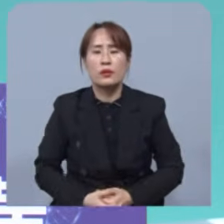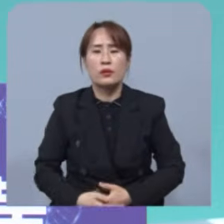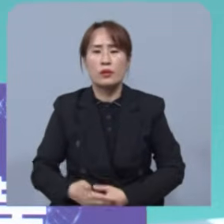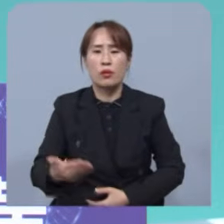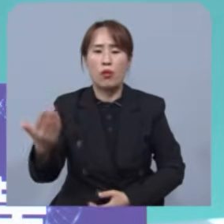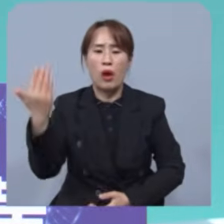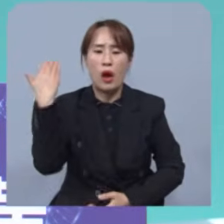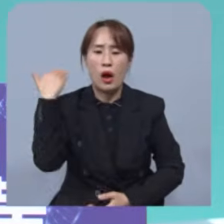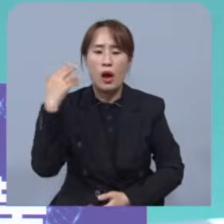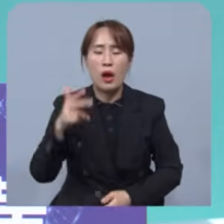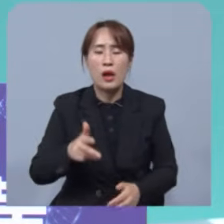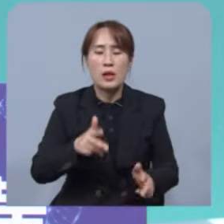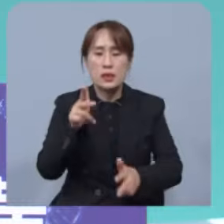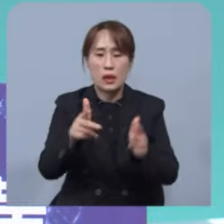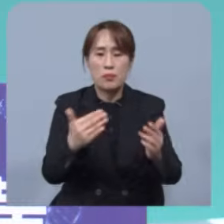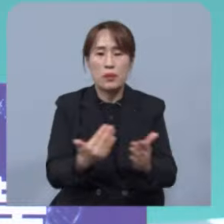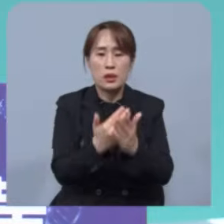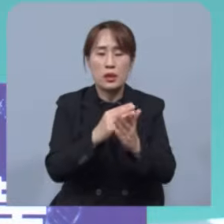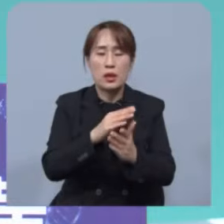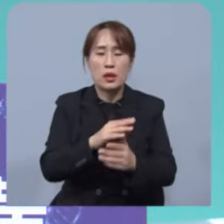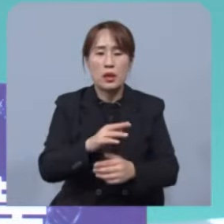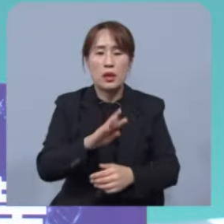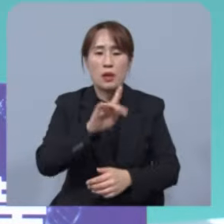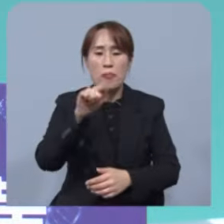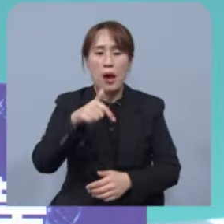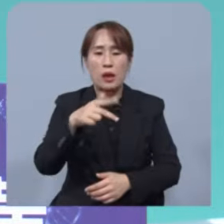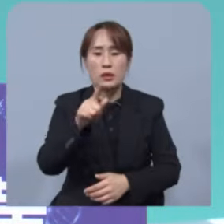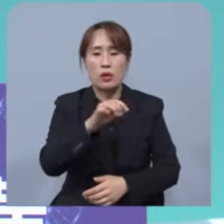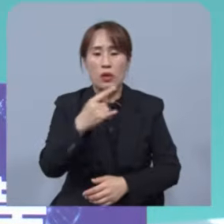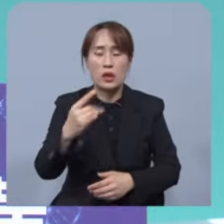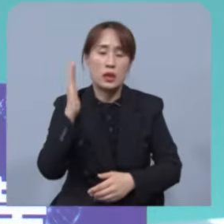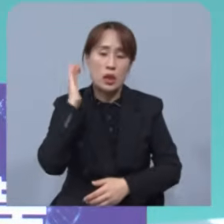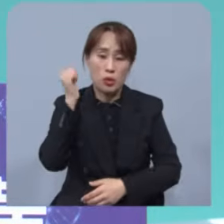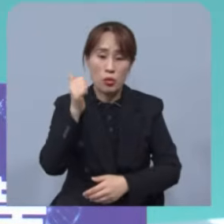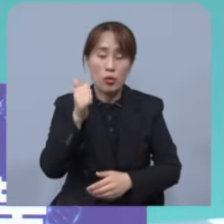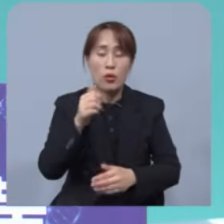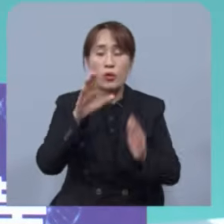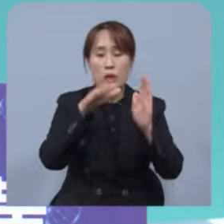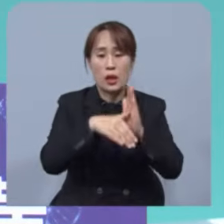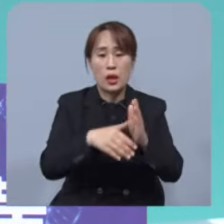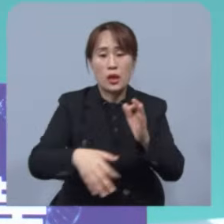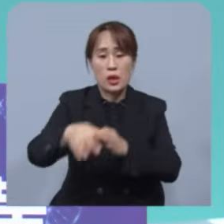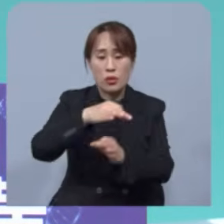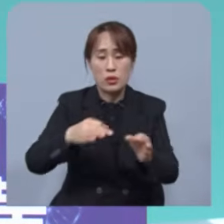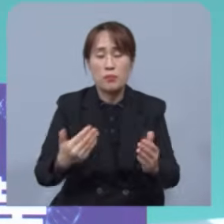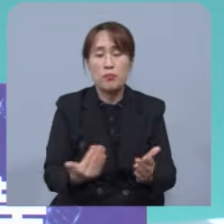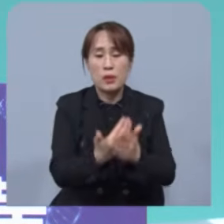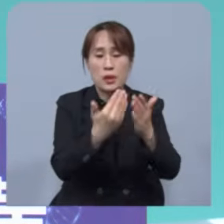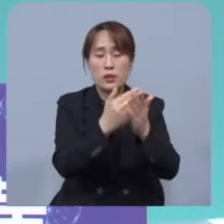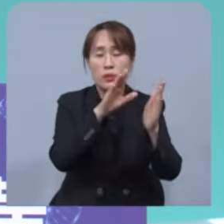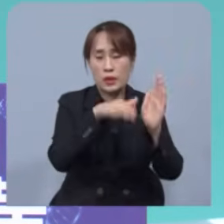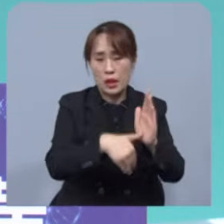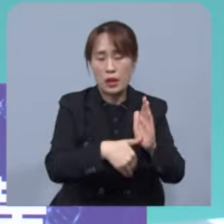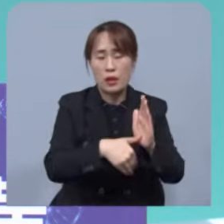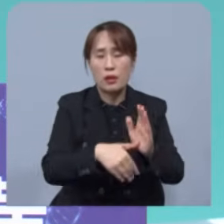과거에 그러니까 이 산업화 시기 박정희 대통령 주축으로 이렇게 대한민국의 경제 성장을 이끌어오던